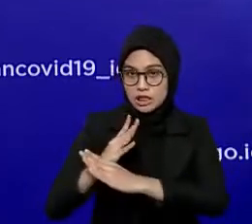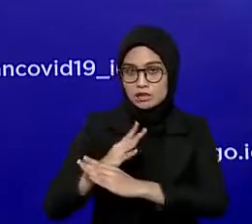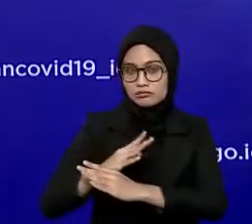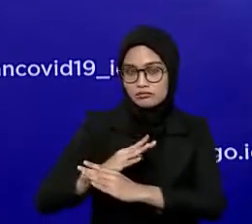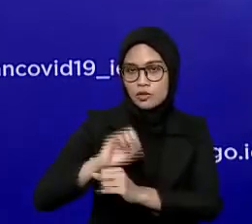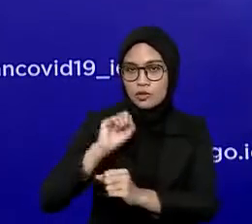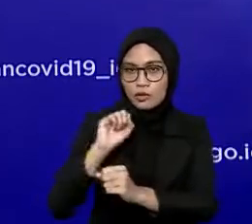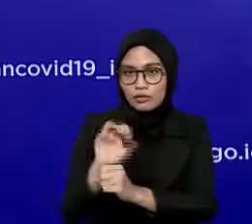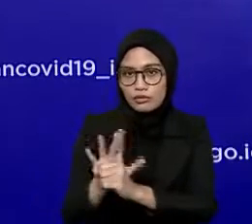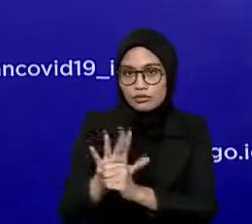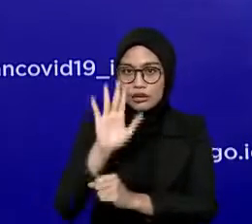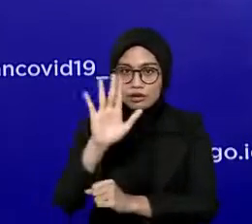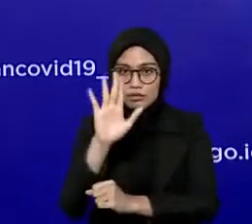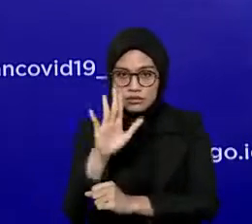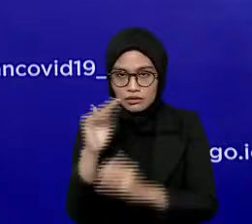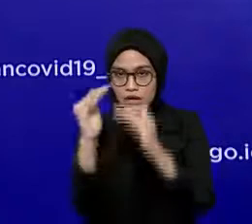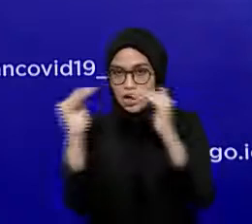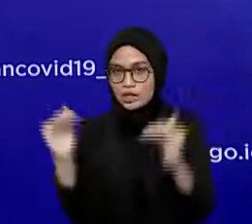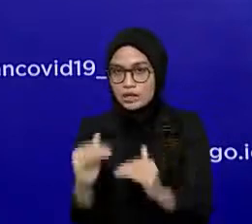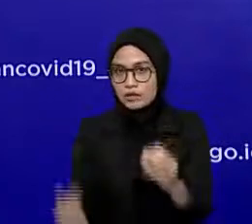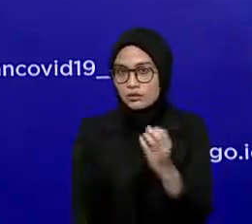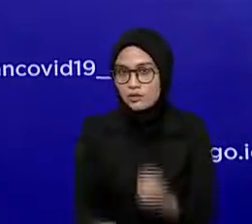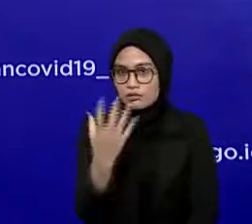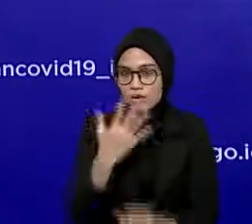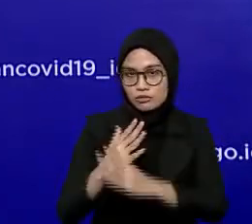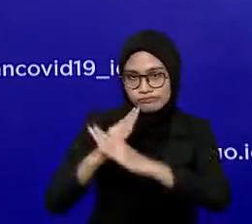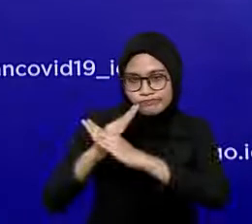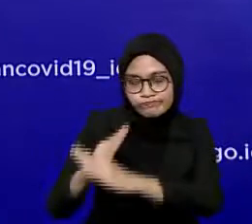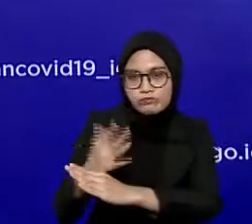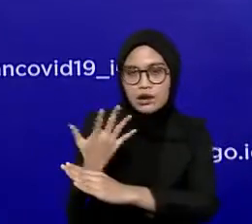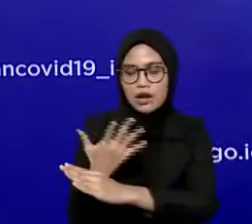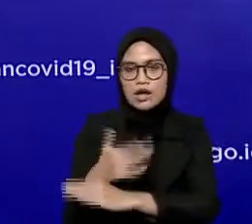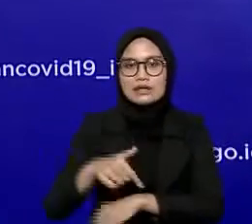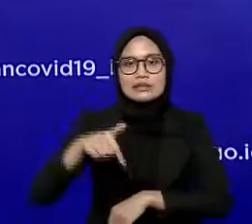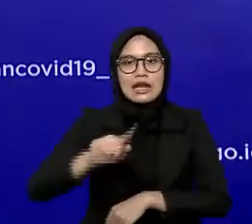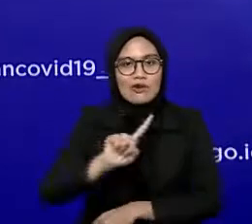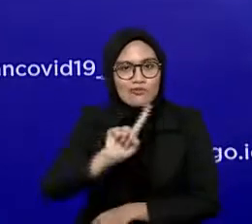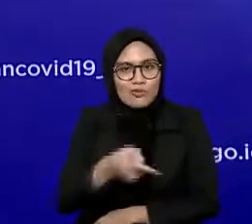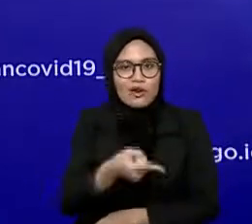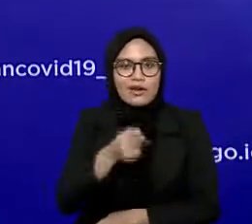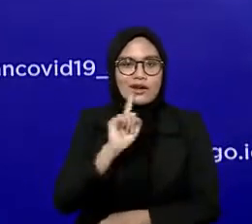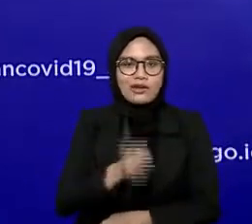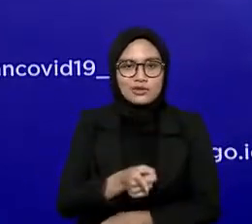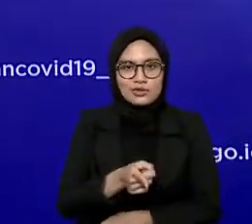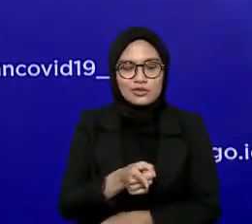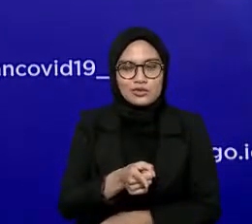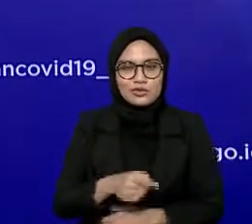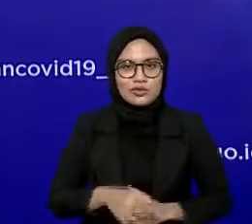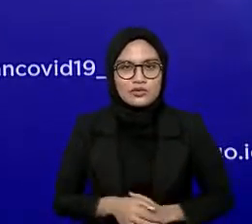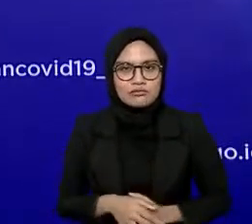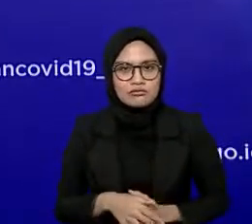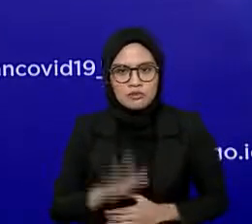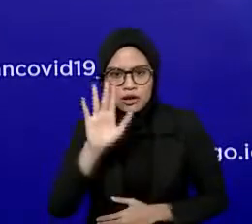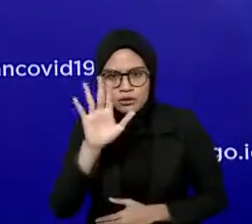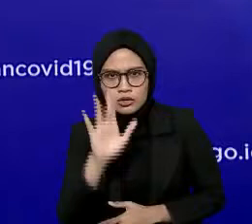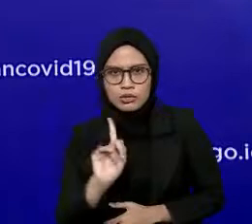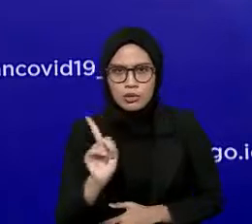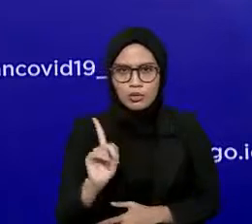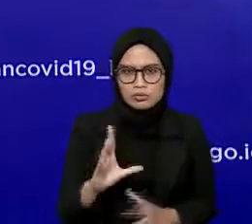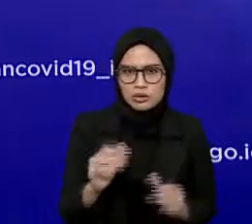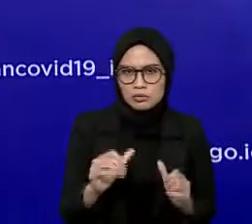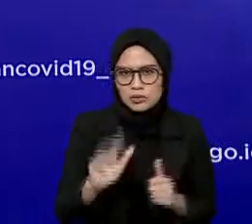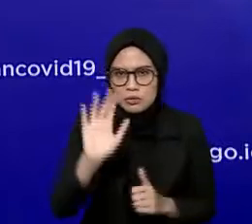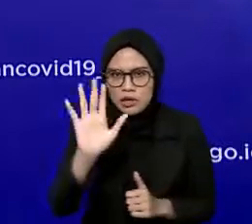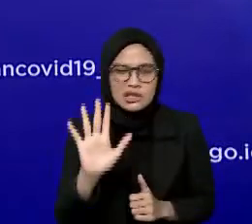pada periode Nataru justru penting untuk dilakukan sejak saat ini, saat perkembangan kurang baik belum terjadi dalam jumlah yang